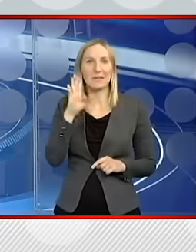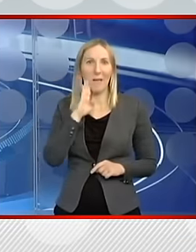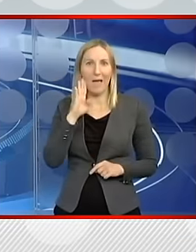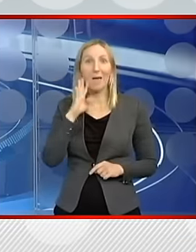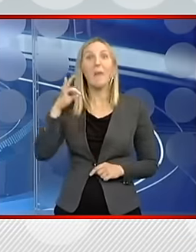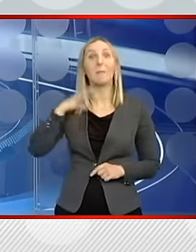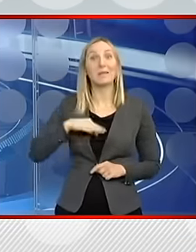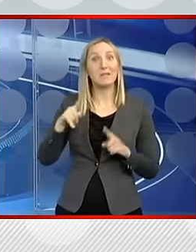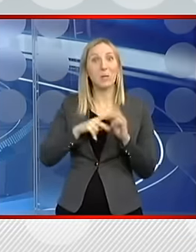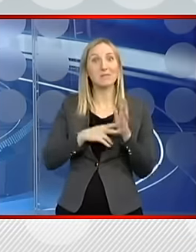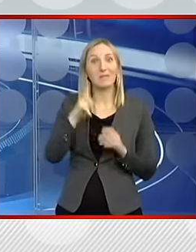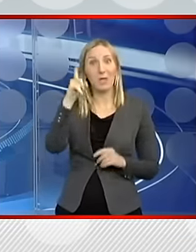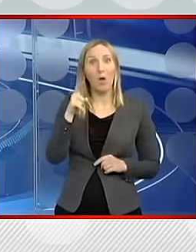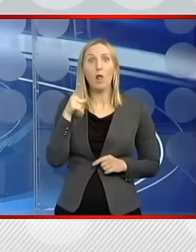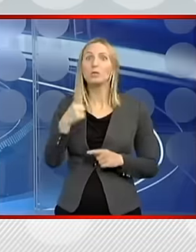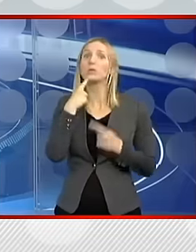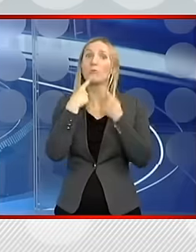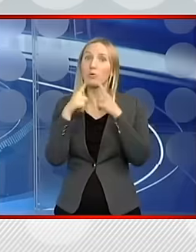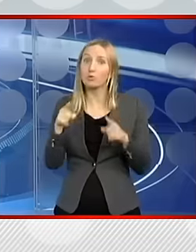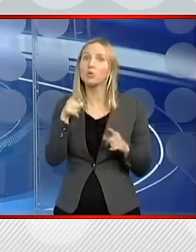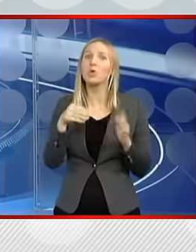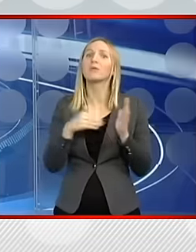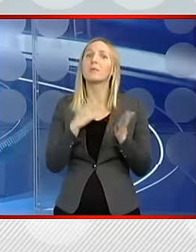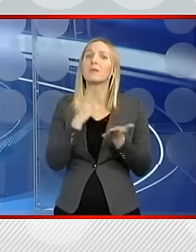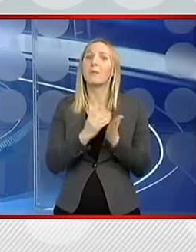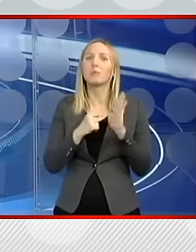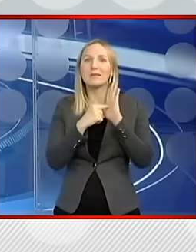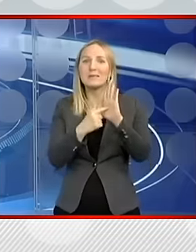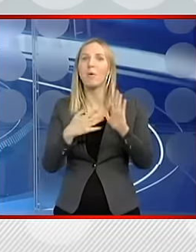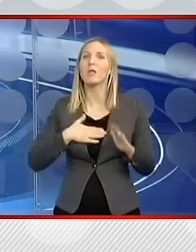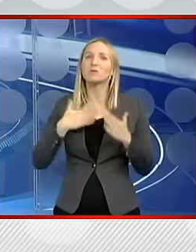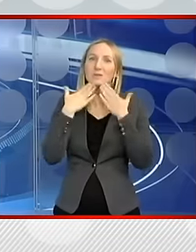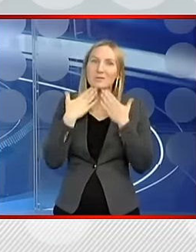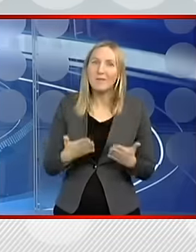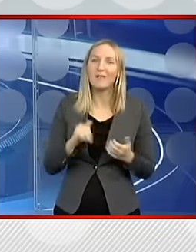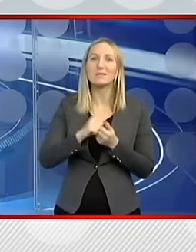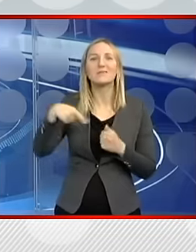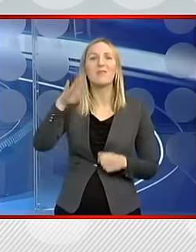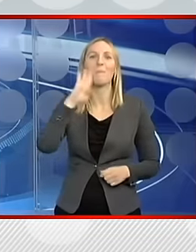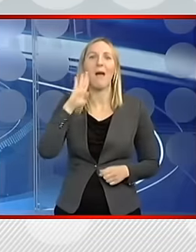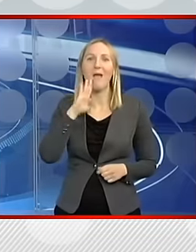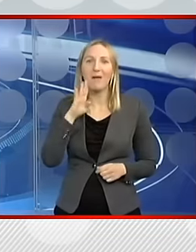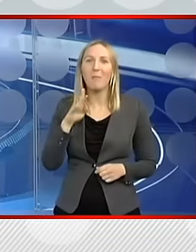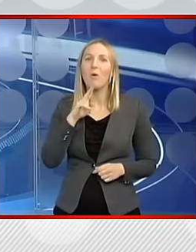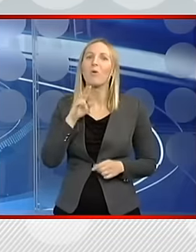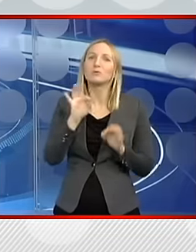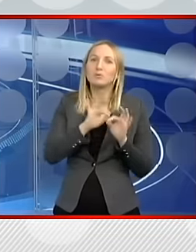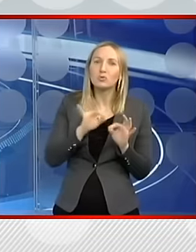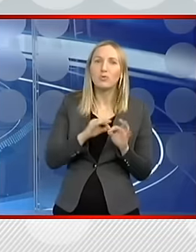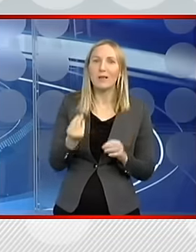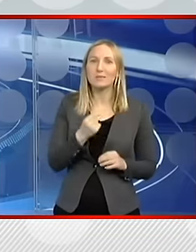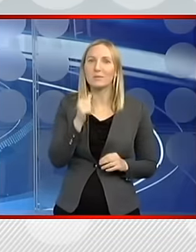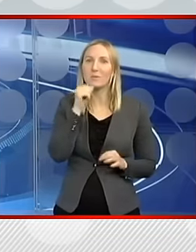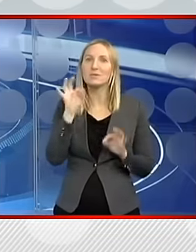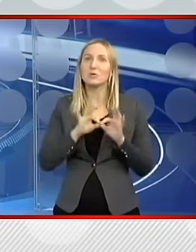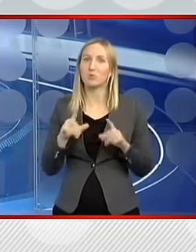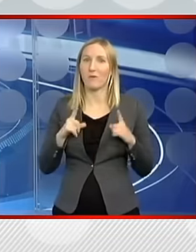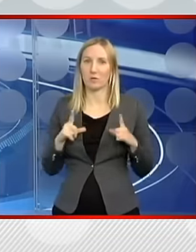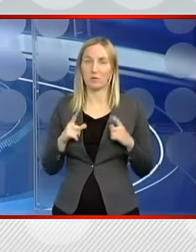predsjednik Tomislav Nikolić poručio je da to treba da bude simbol naše zahvalnosti svim majkama koje su sačuvale Srbiju i sačuvale